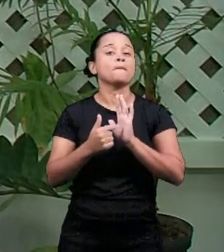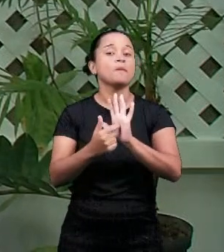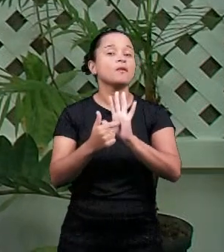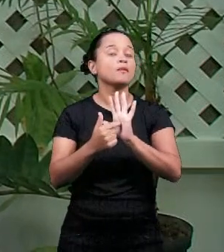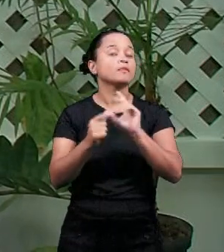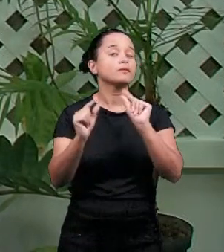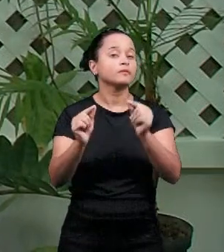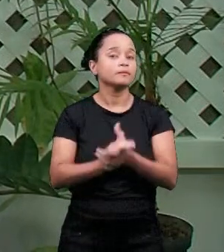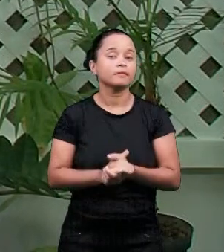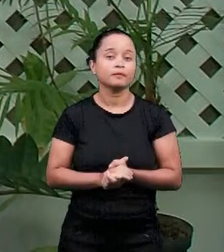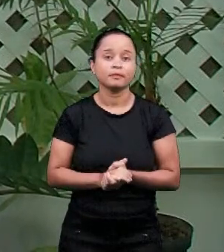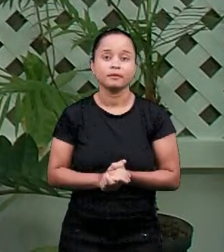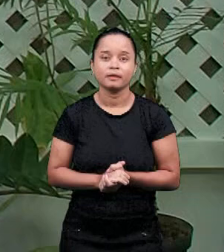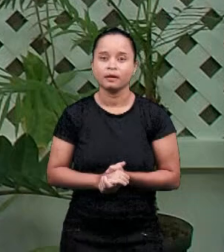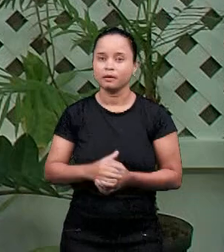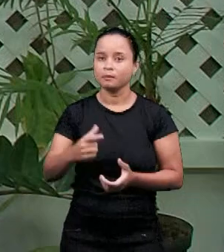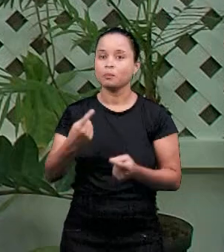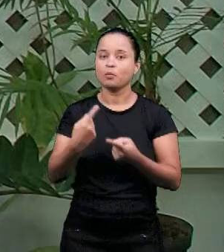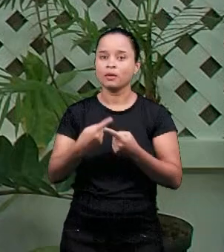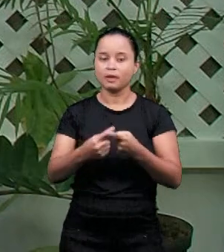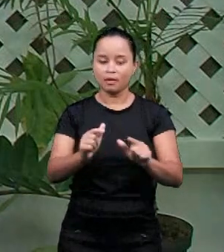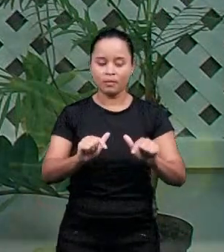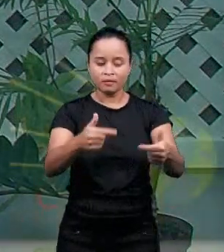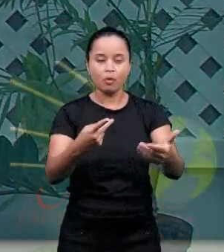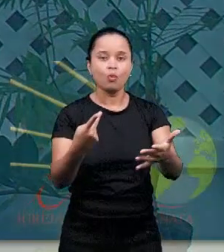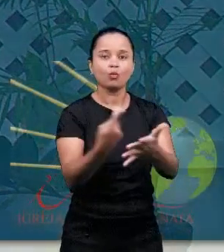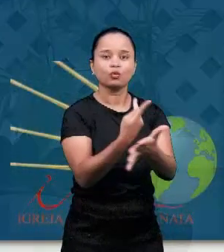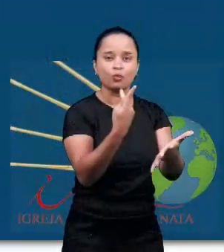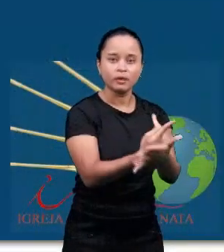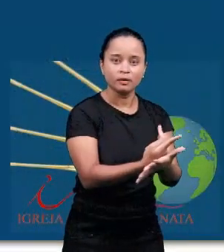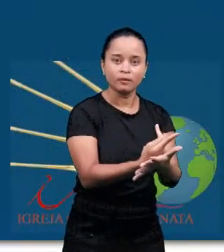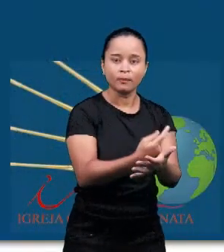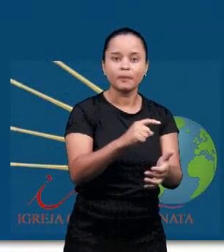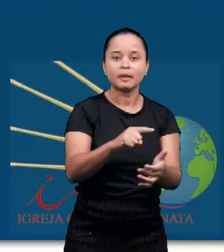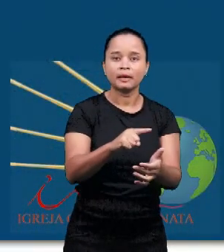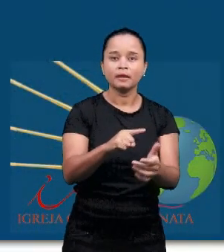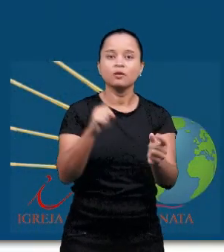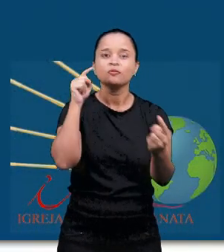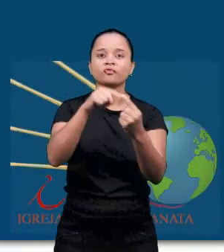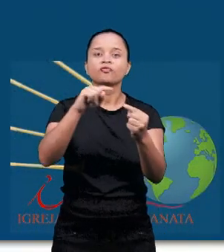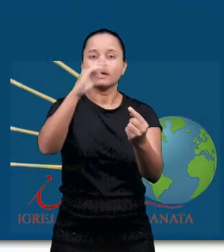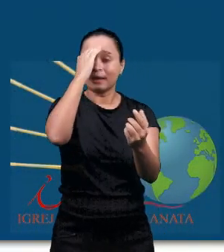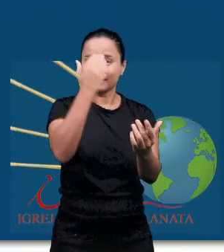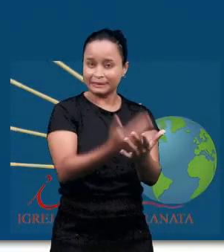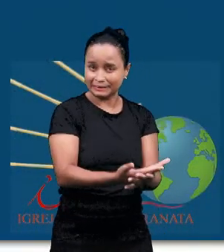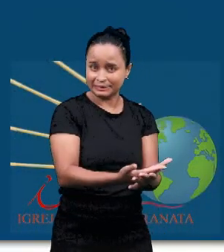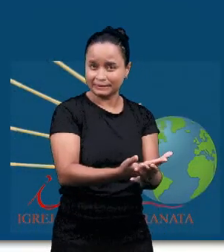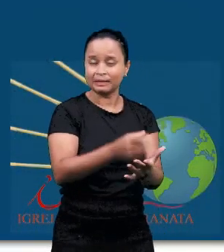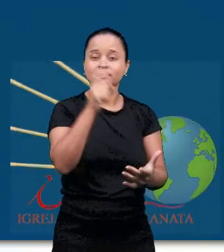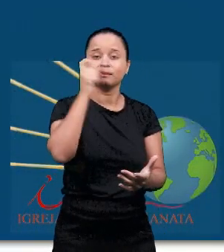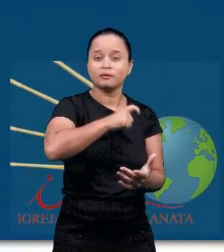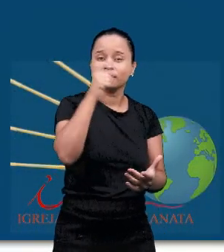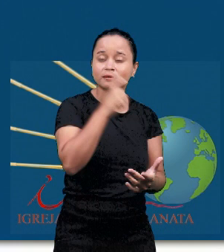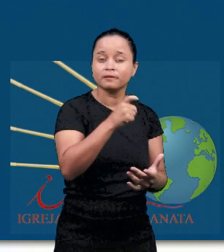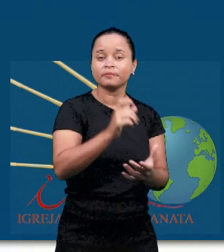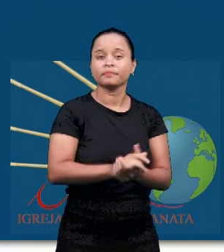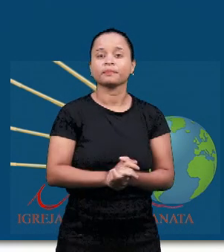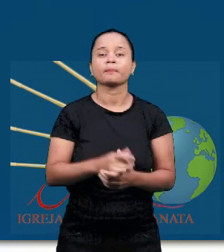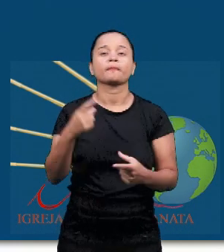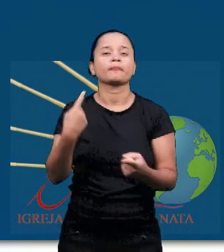on les enverra l'opération de l'erreur afin qu'ils croient dans le mensonge. Le Seigneur permet l'opération de l'erreur pour